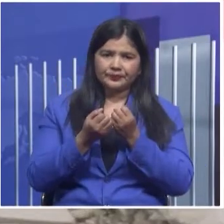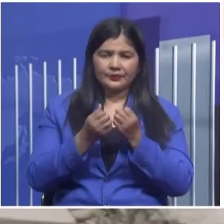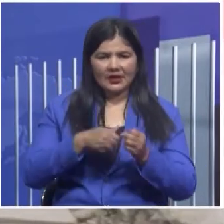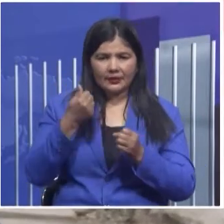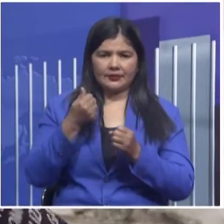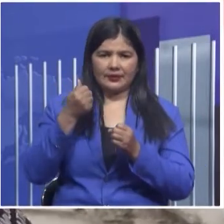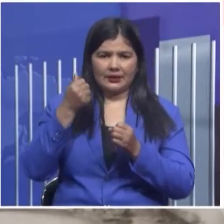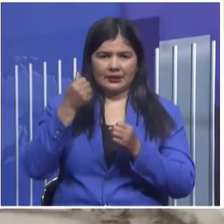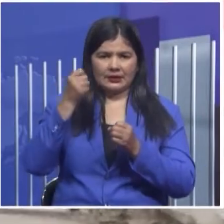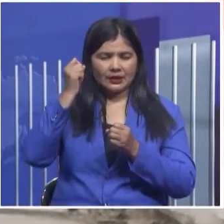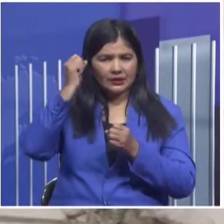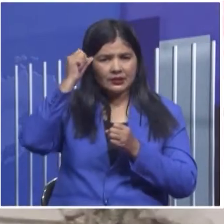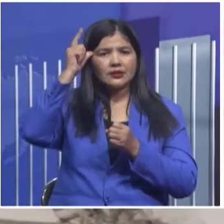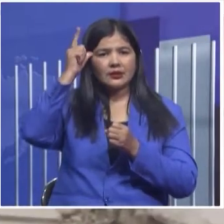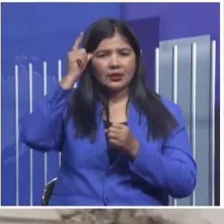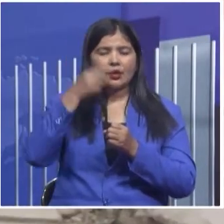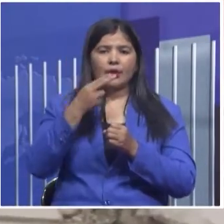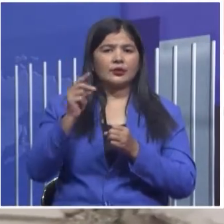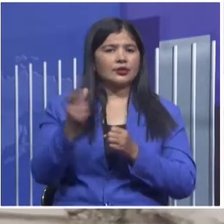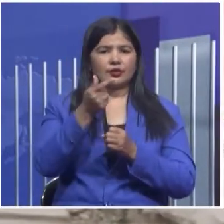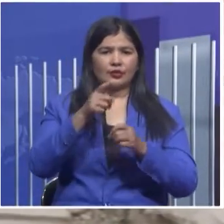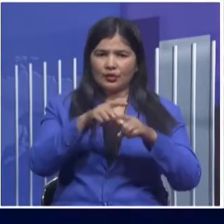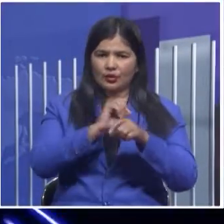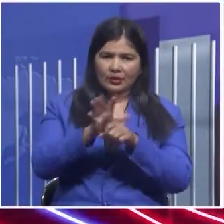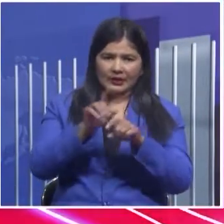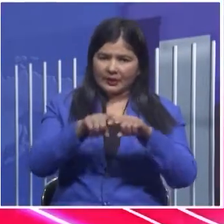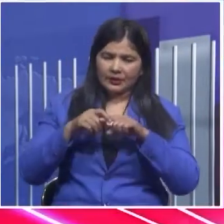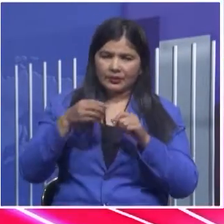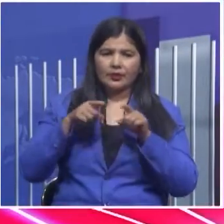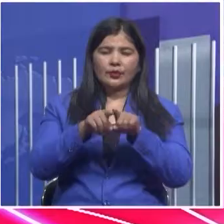सतर्क भयो भने चाहिँ सजिलो हुन्छ, कोरोना नियन्त्रण पनि हुनसक्छ।